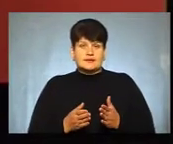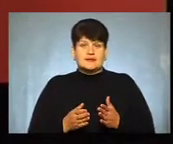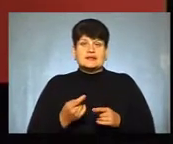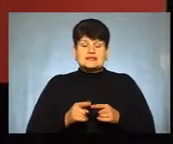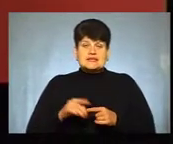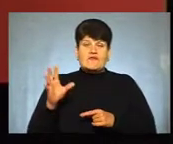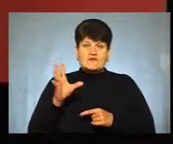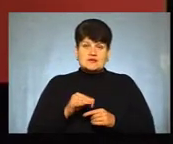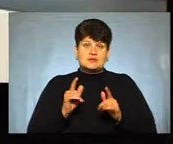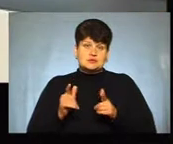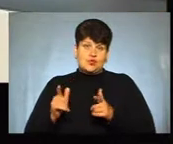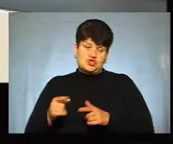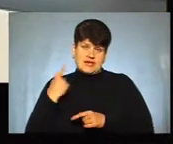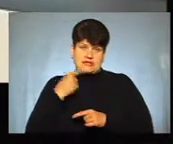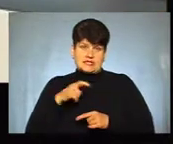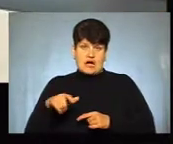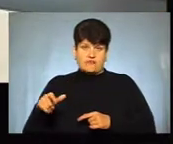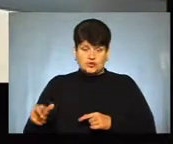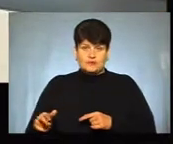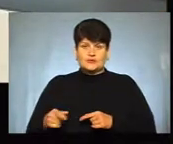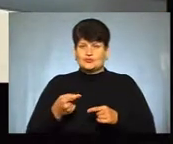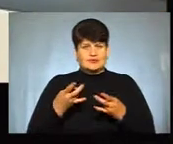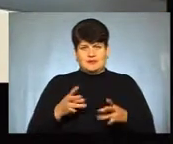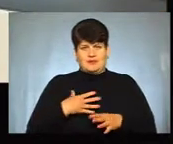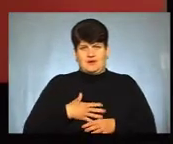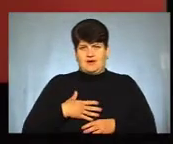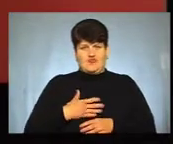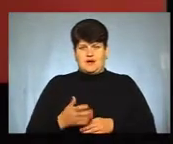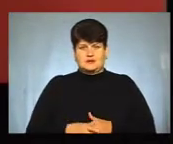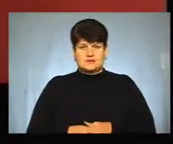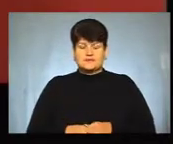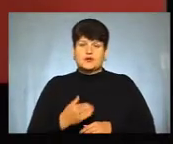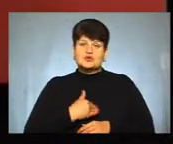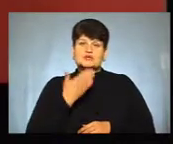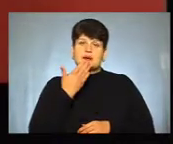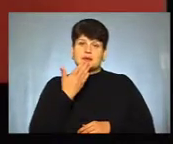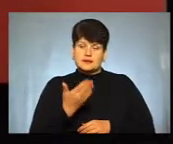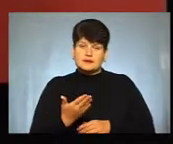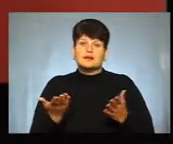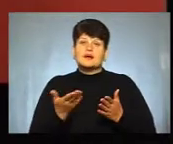все буде з погодженням з автором. Тобто авторам тут вже не треба хвилюватися. Хочу запитати ще,